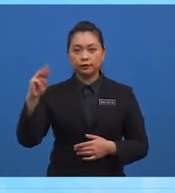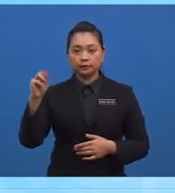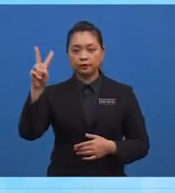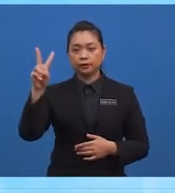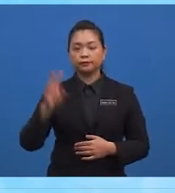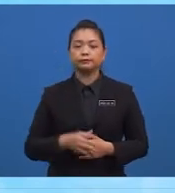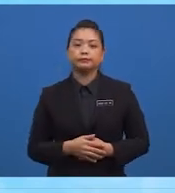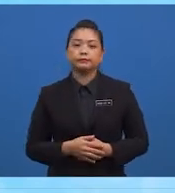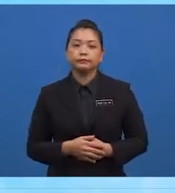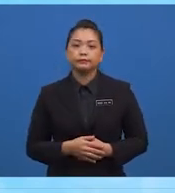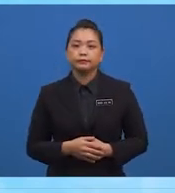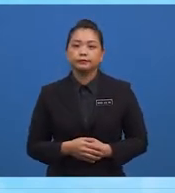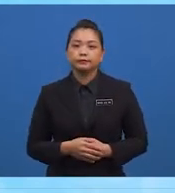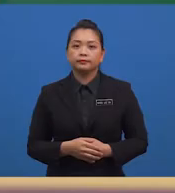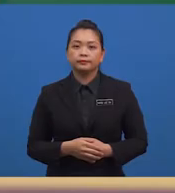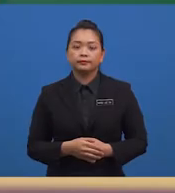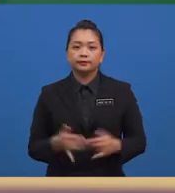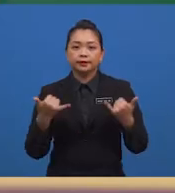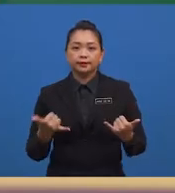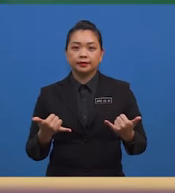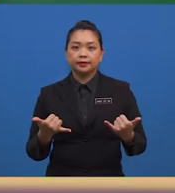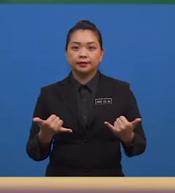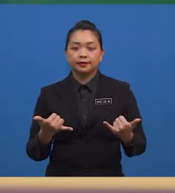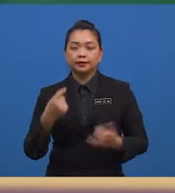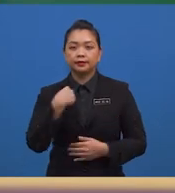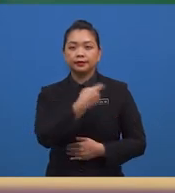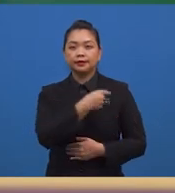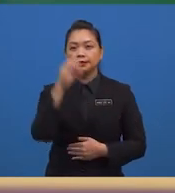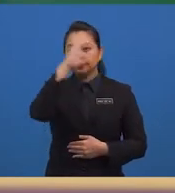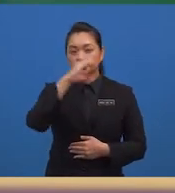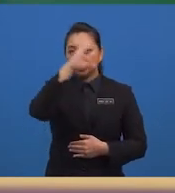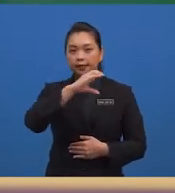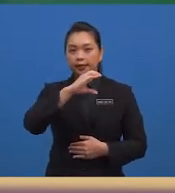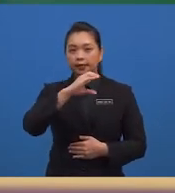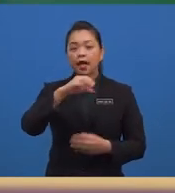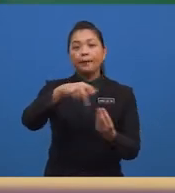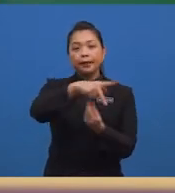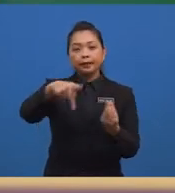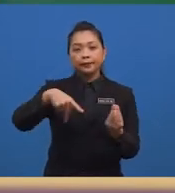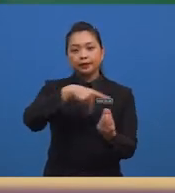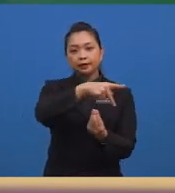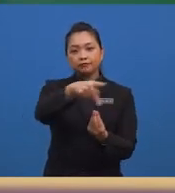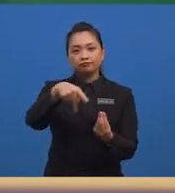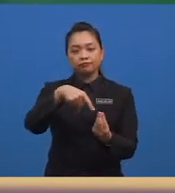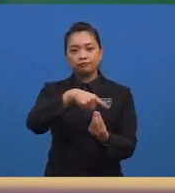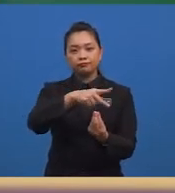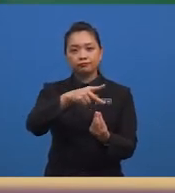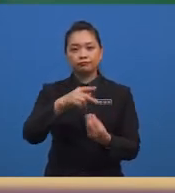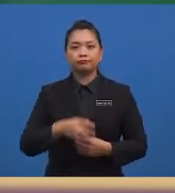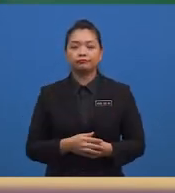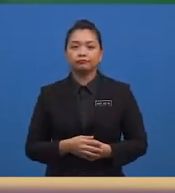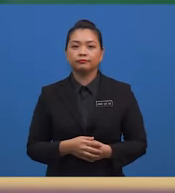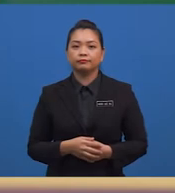110 cm persegi. Sekarang, kita cari pula perimeter bentuk gabungan